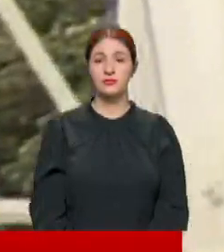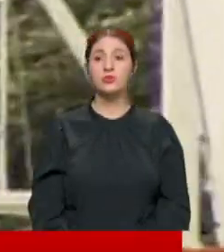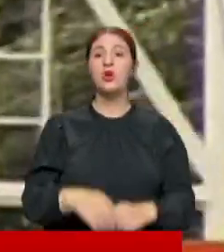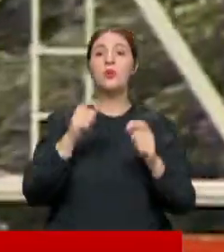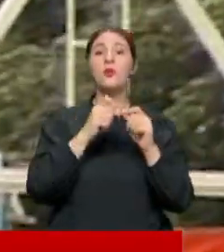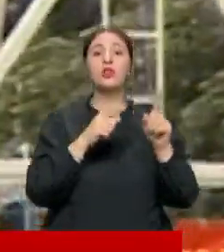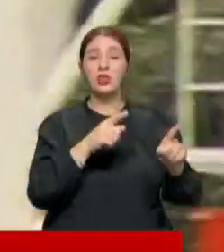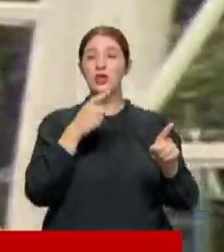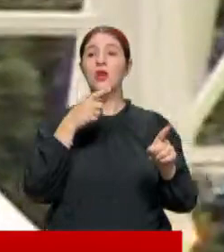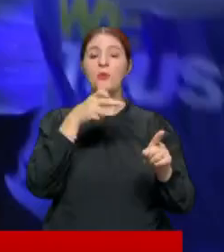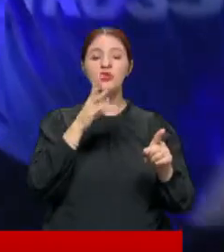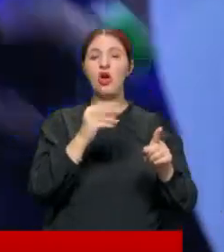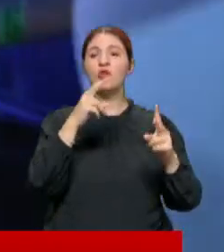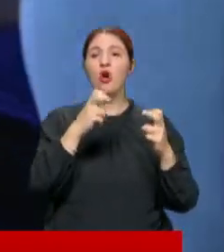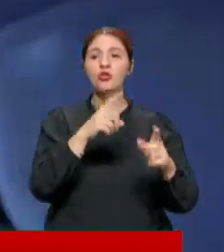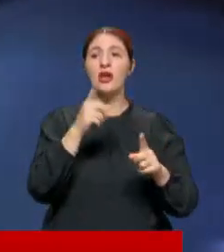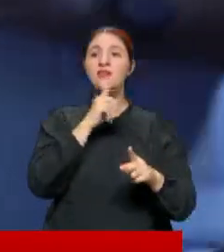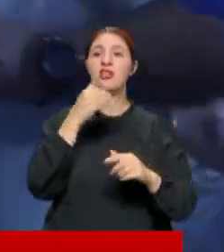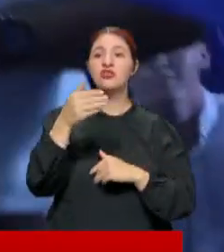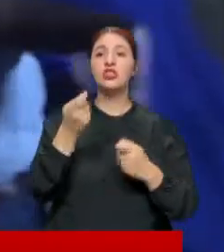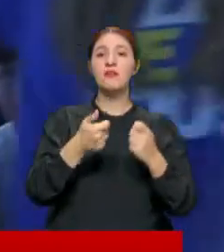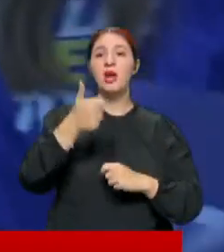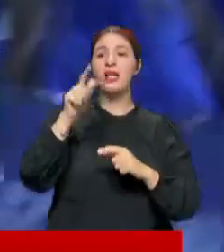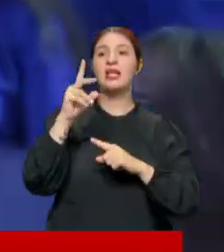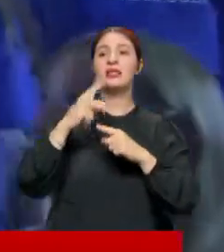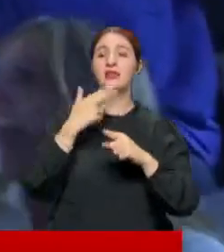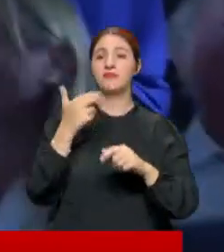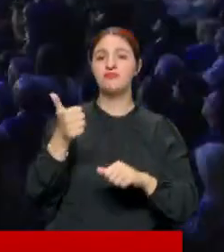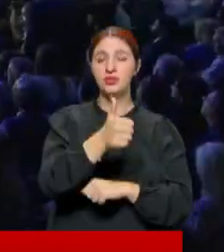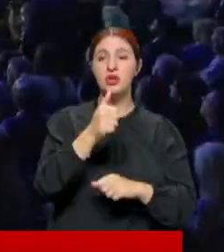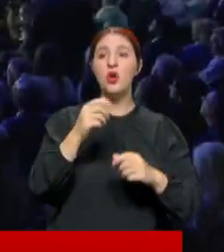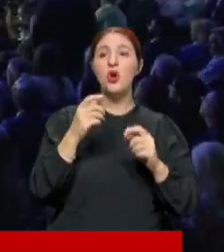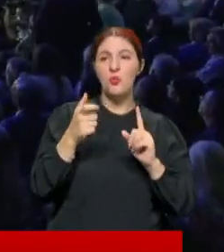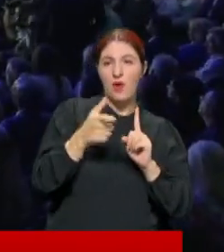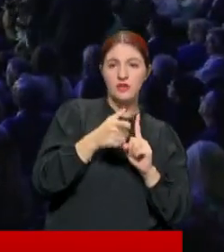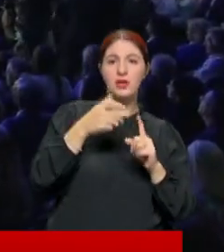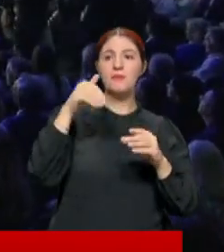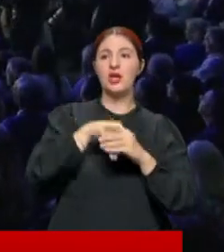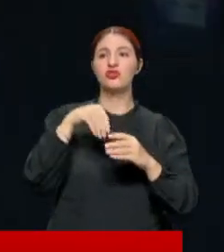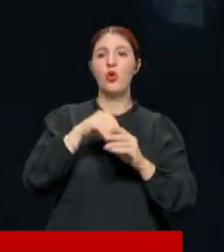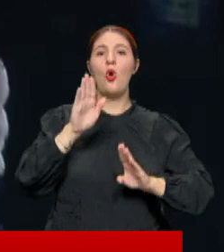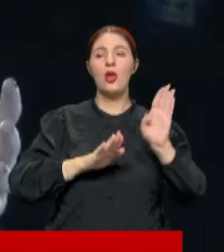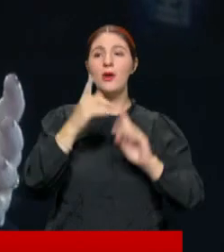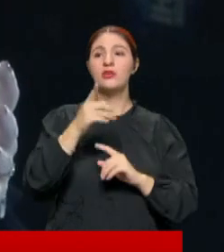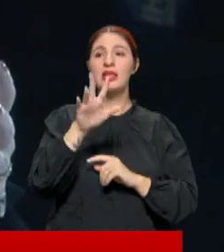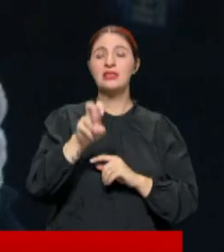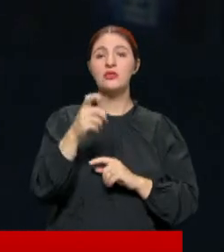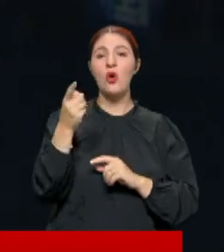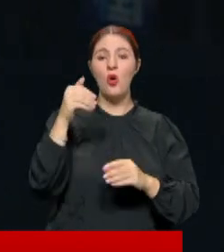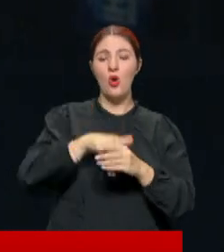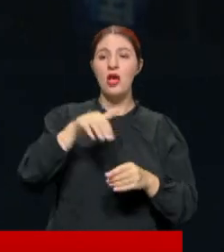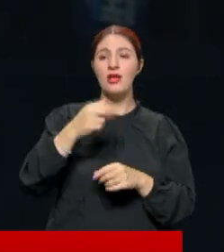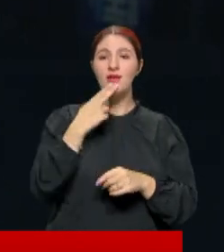Boris Johnson'dan boşalan koltuğa İngiltere'nin Dışişleri Bakanı Liz Truss geçiyor. Muhafazakar Parti içindeki oylamada %58'e yakın oy alan